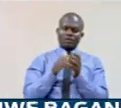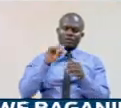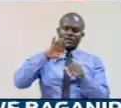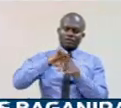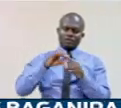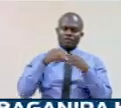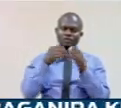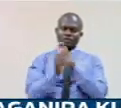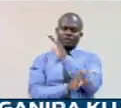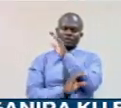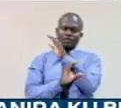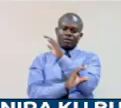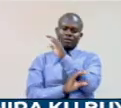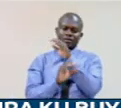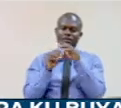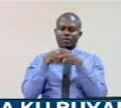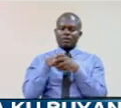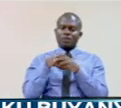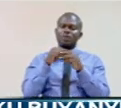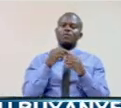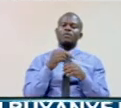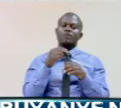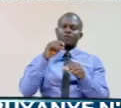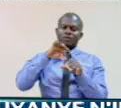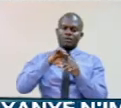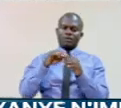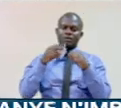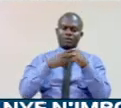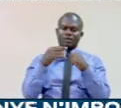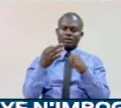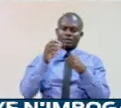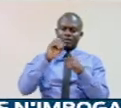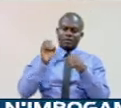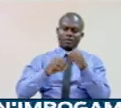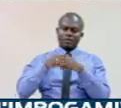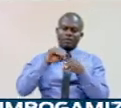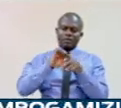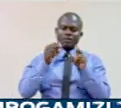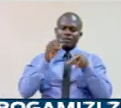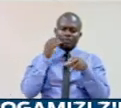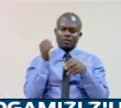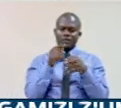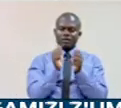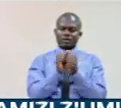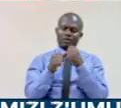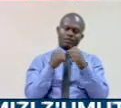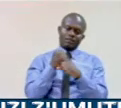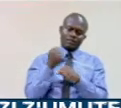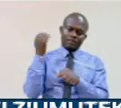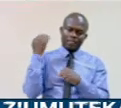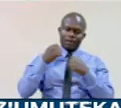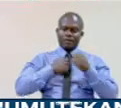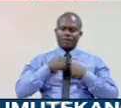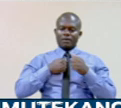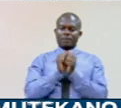yongeye gutorerwa kuyobora iki gihugu ku majwi 73% mu matora yabaye mu kwezi kwa cumi ku mwaka ushize. U Rwanda